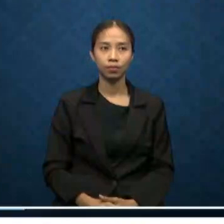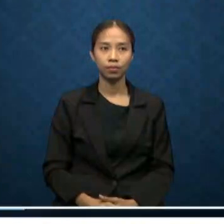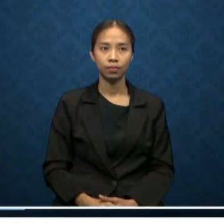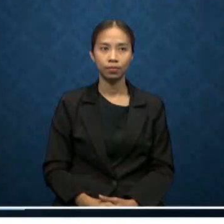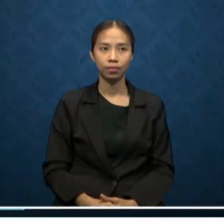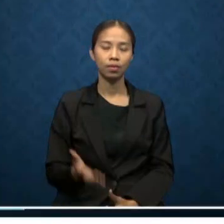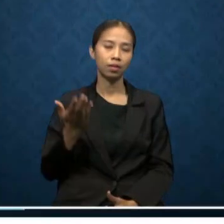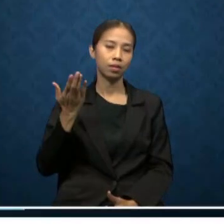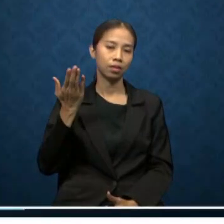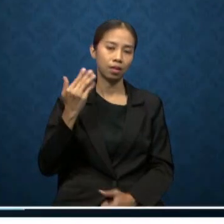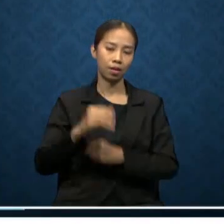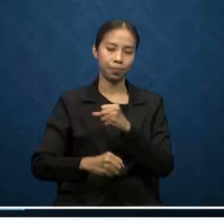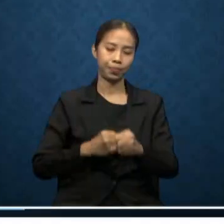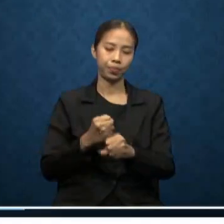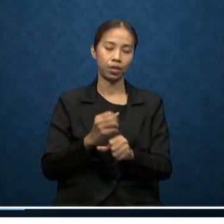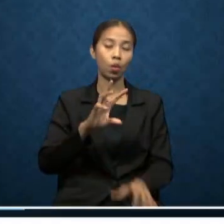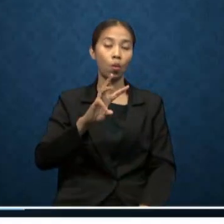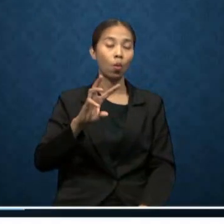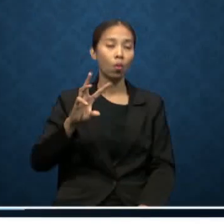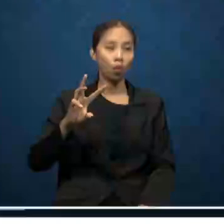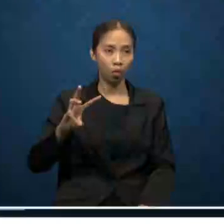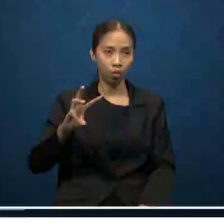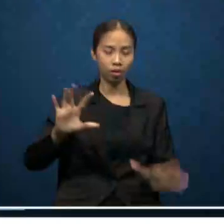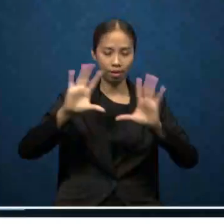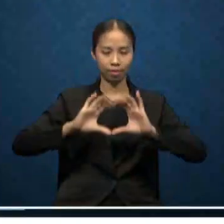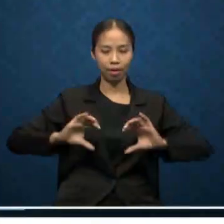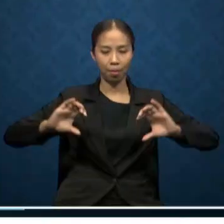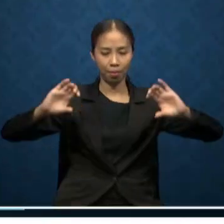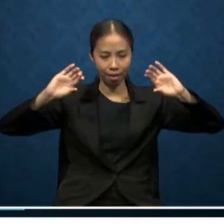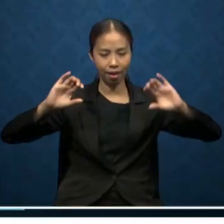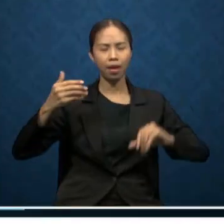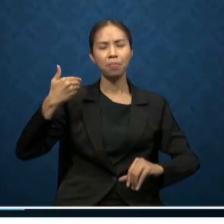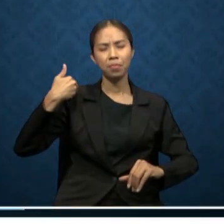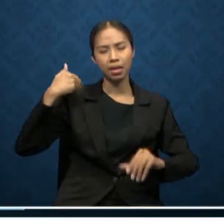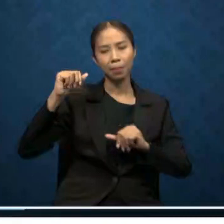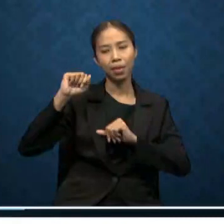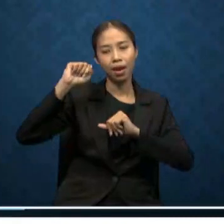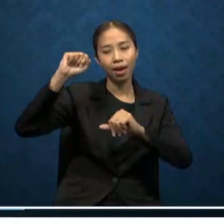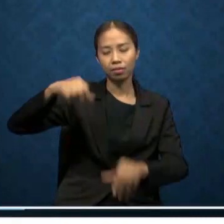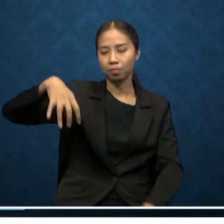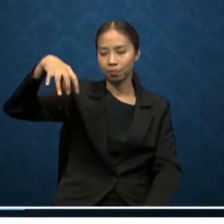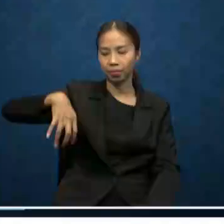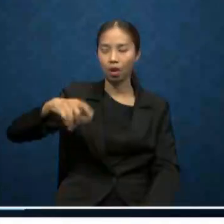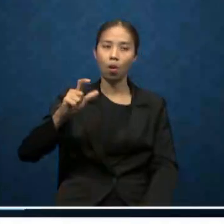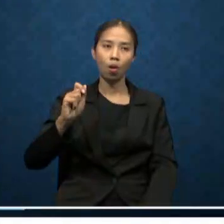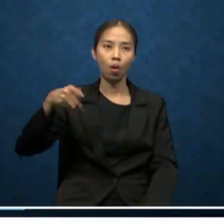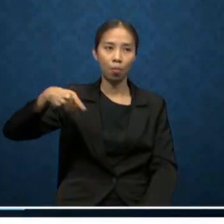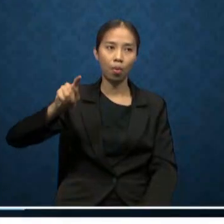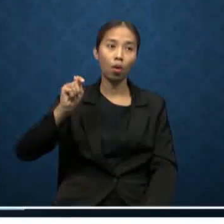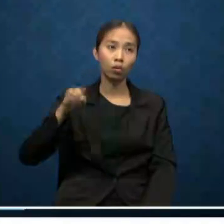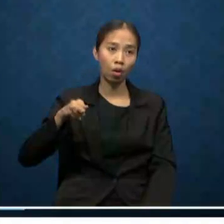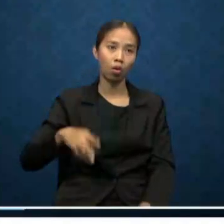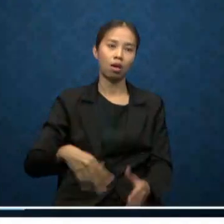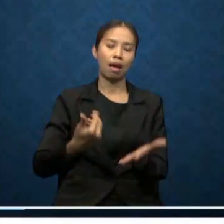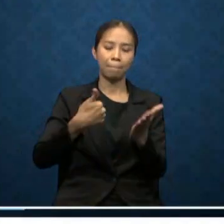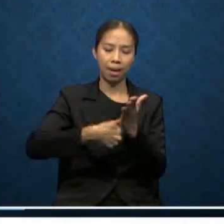ในรอบปีพ.2.266รฐบาได้ประการใหองคกปกรสุดท้องถิ่นเก็บประสีทดินสิบปลูกสรางรถ